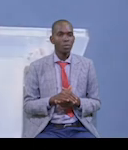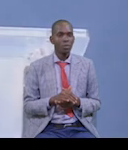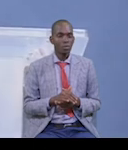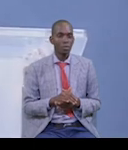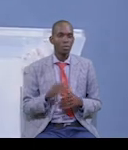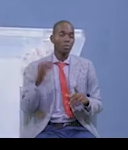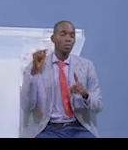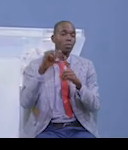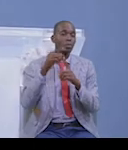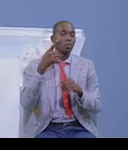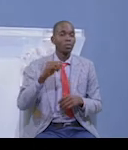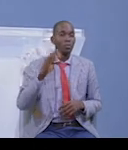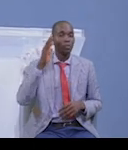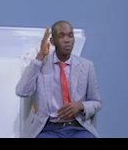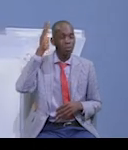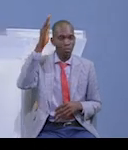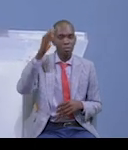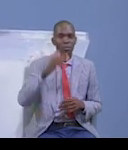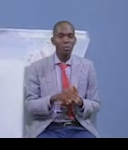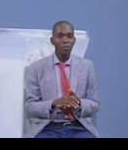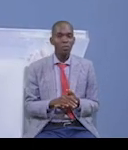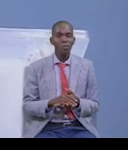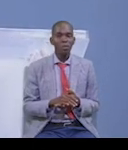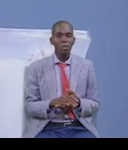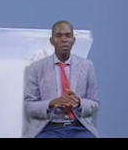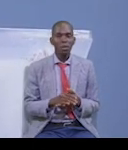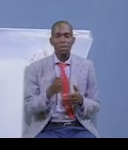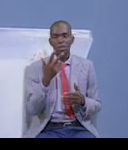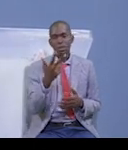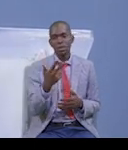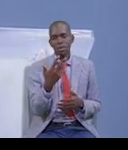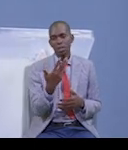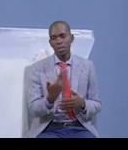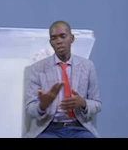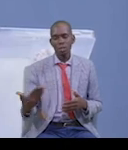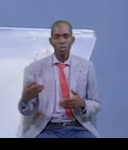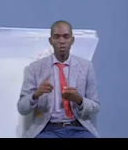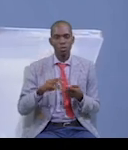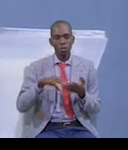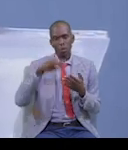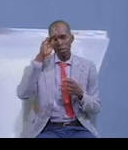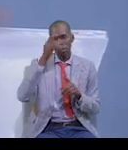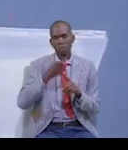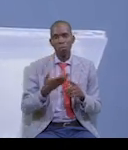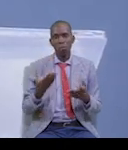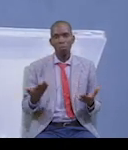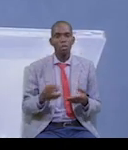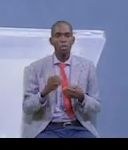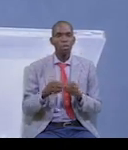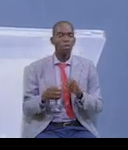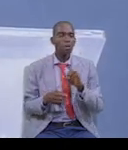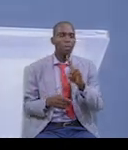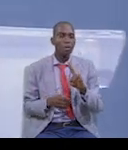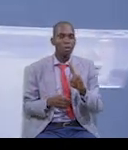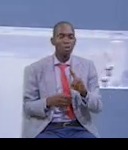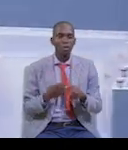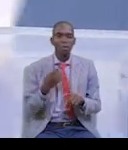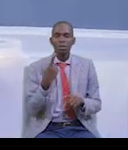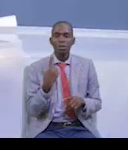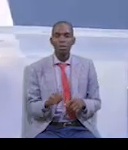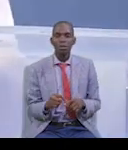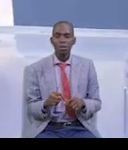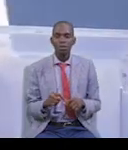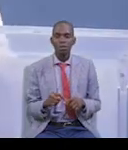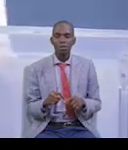వేటలో ముందుకు వెళ్ళుదుము గాక. Three things we're looking at. ఇక్కడ మనం మూడు సంగతులు నేర్చుకుందాం. మొదటిది the presiding